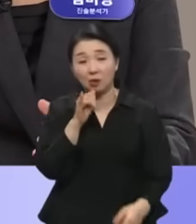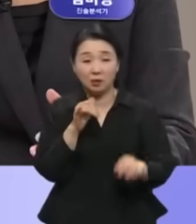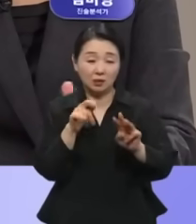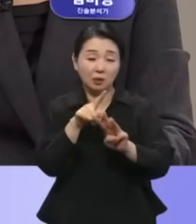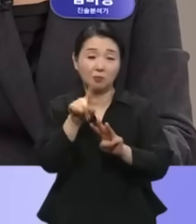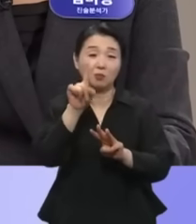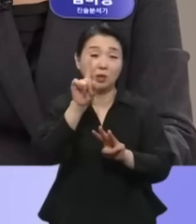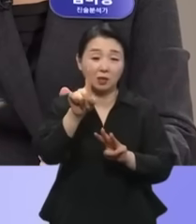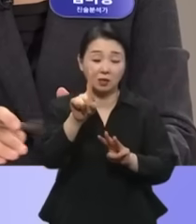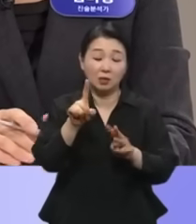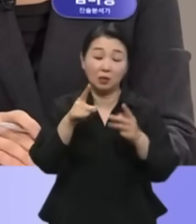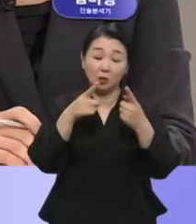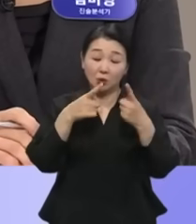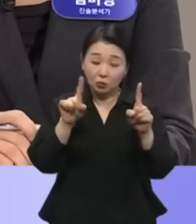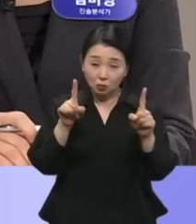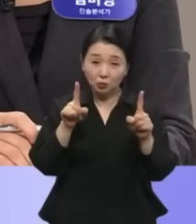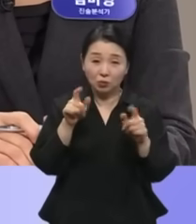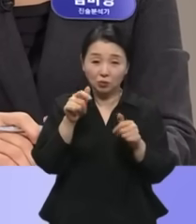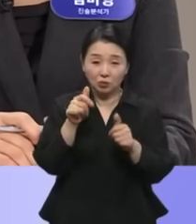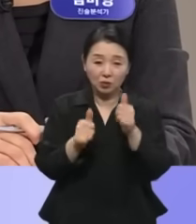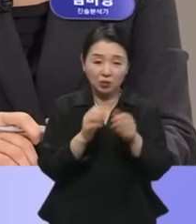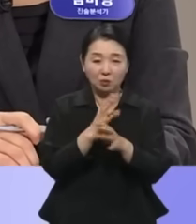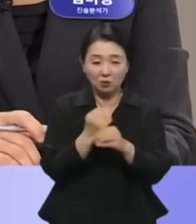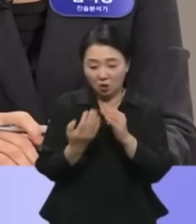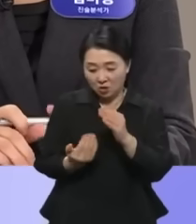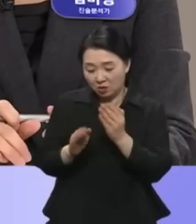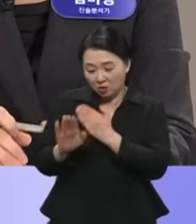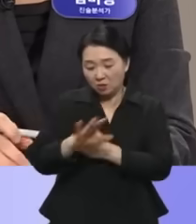수능 1을 전으로 해서 이제 발생한